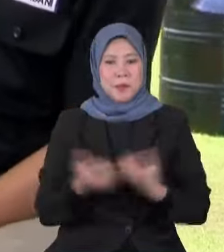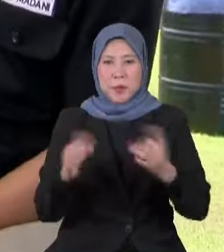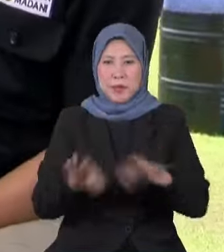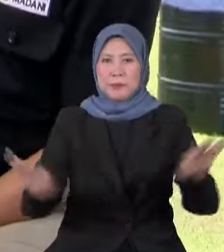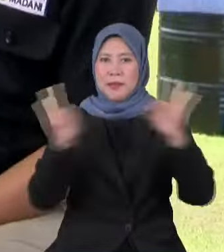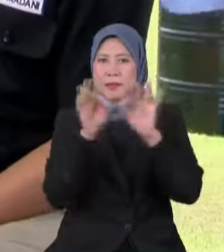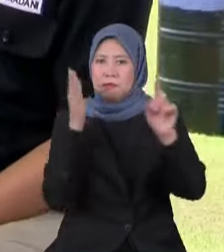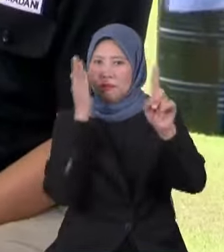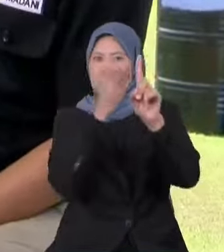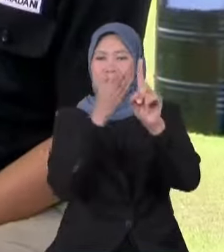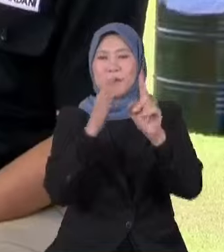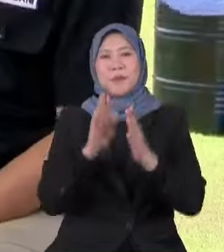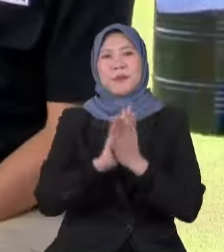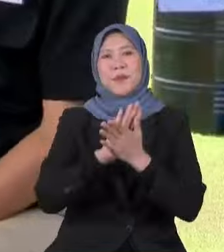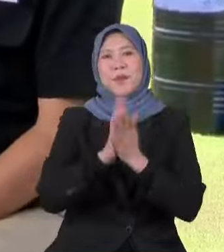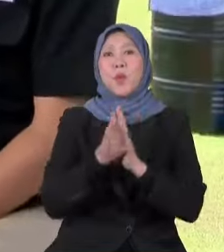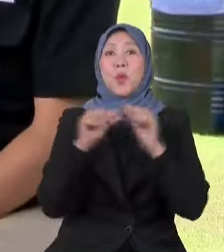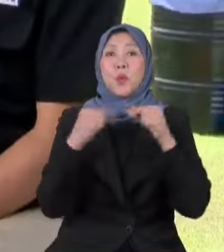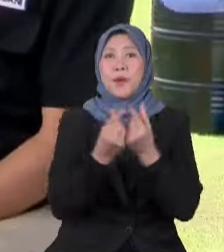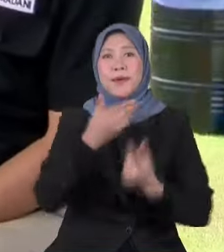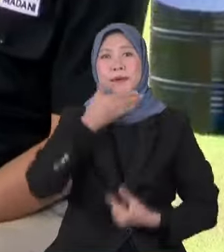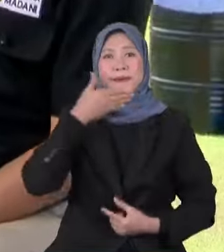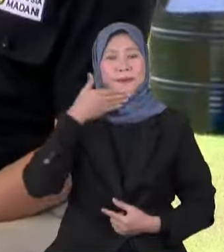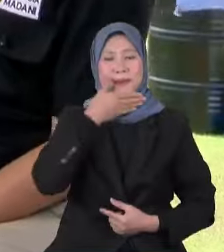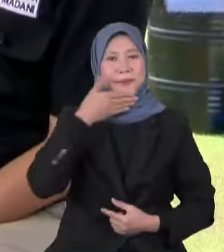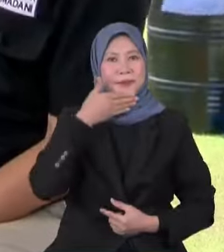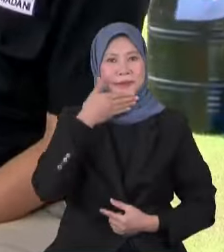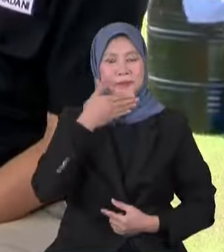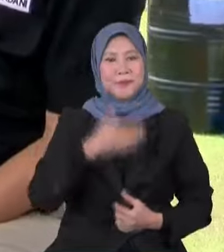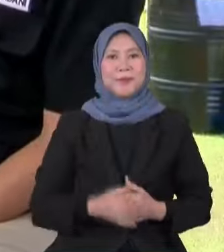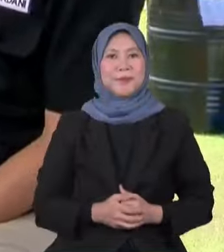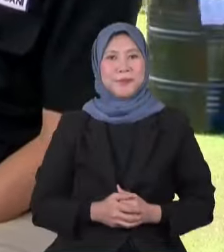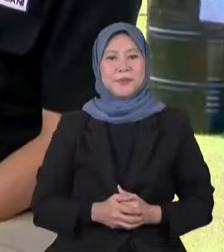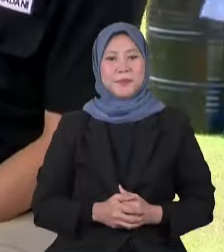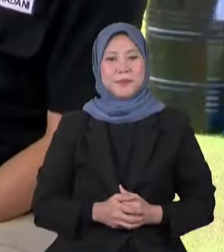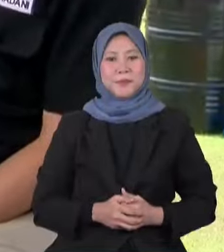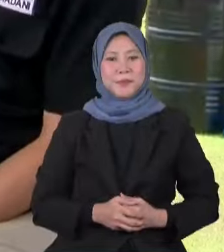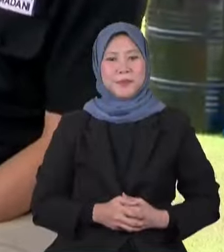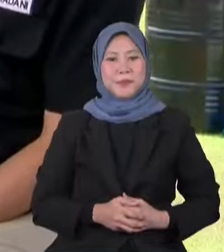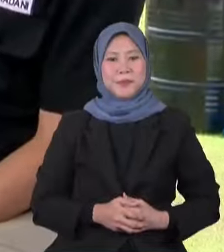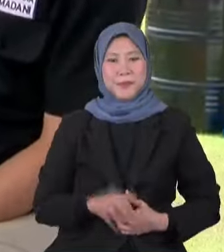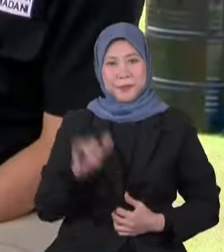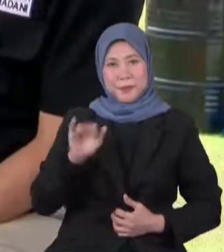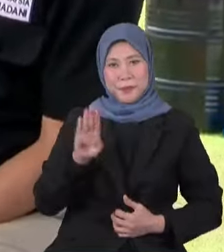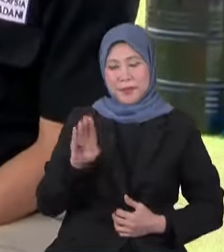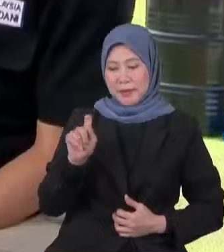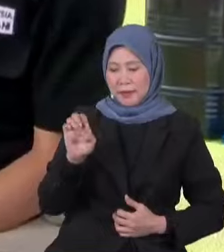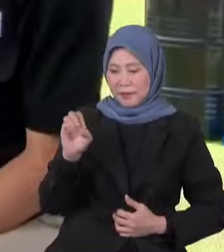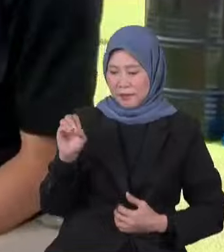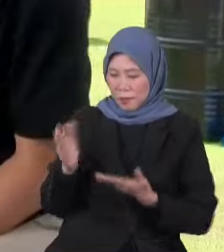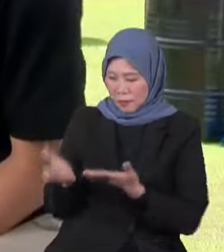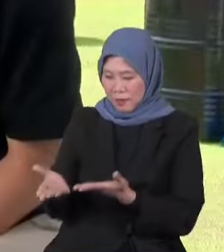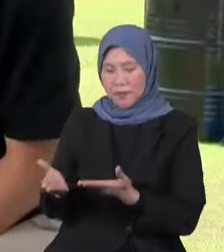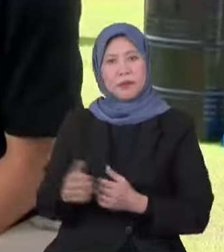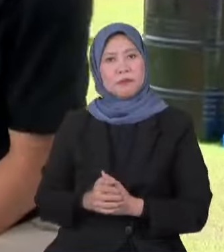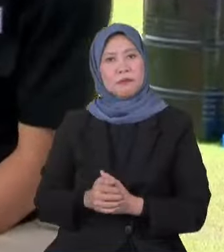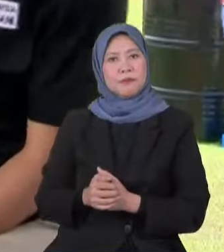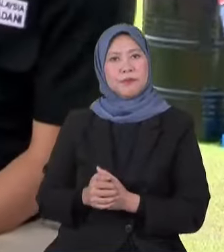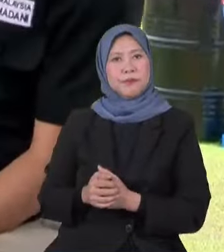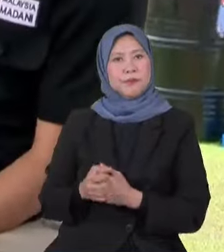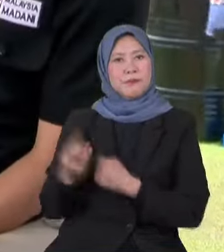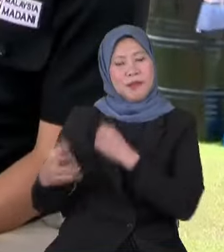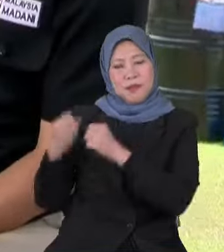belia. Itu dia, stay connected dengan semua belia-belia di luar sana ya. Dan juga untuk YB Tony Ching pula, bagaimana kita lihat setelah beberapa tahun